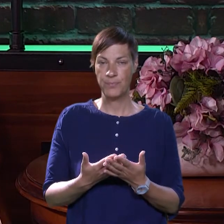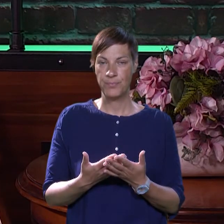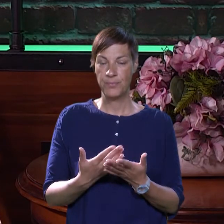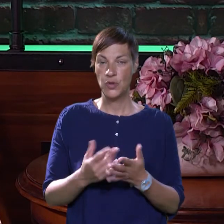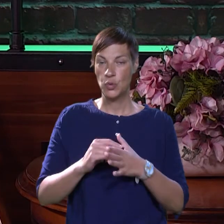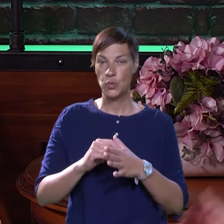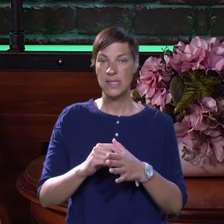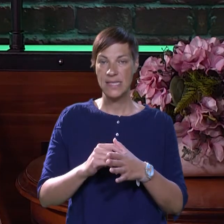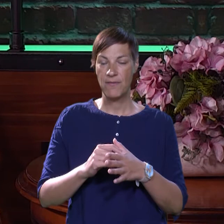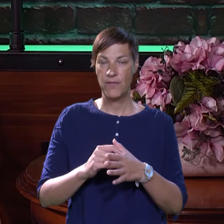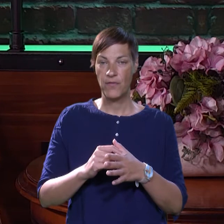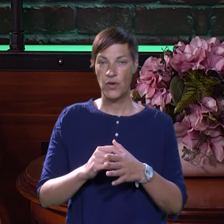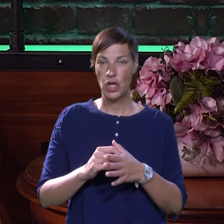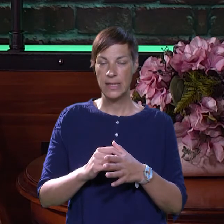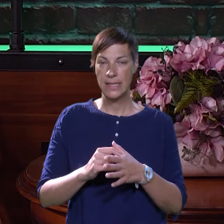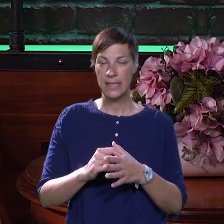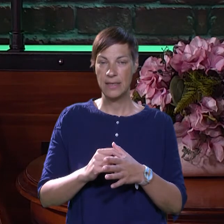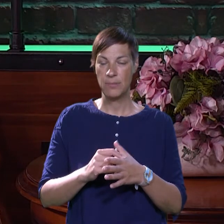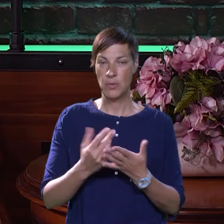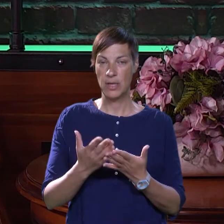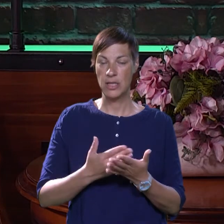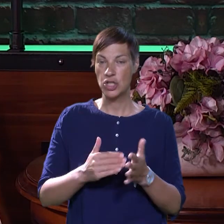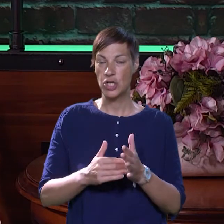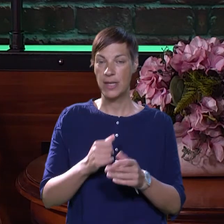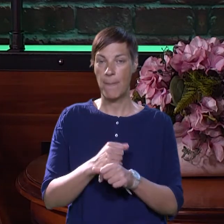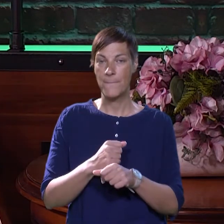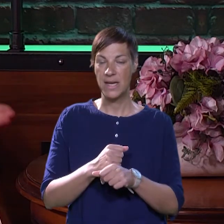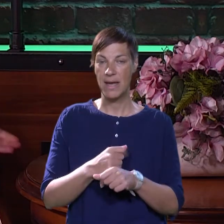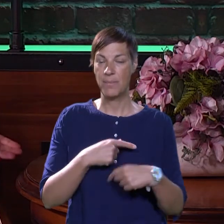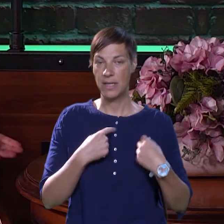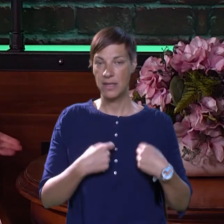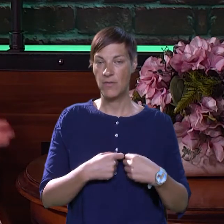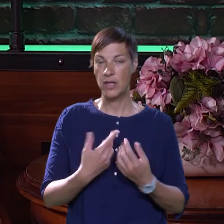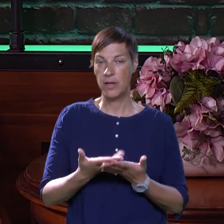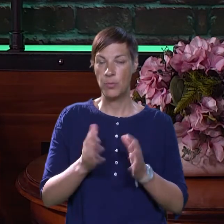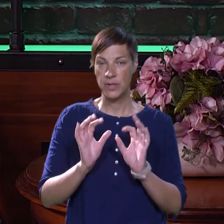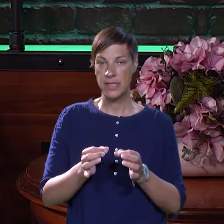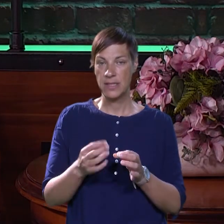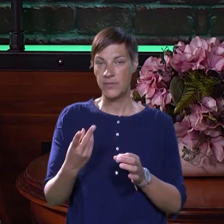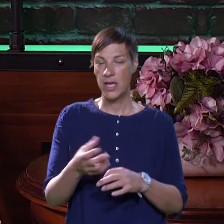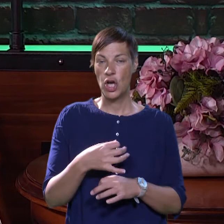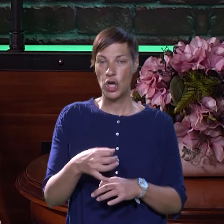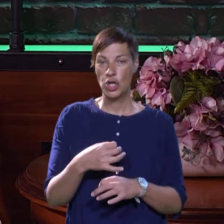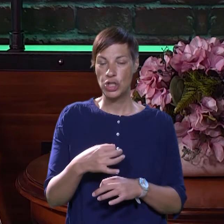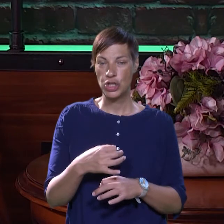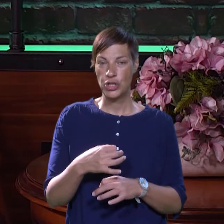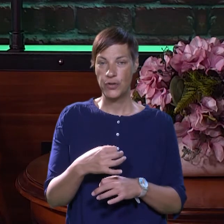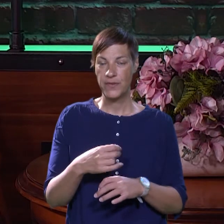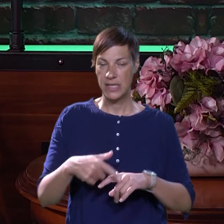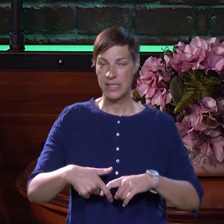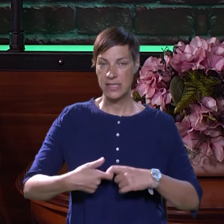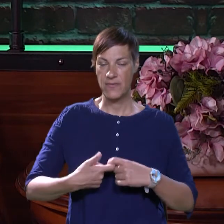tu se onda vodimo kriterijem što treba napraviti i kako da volonter bude siguran. To su dvije